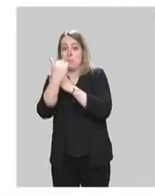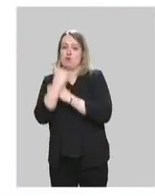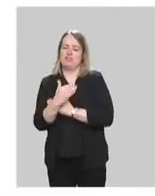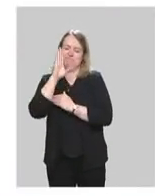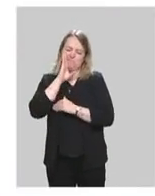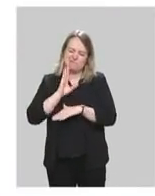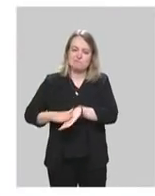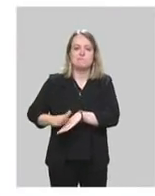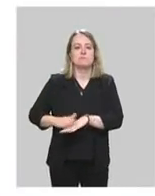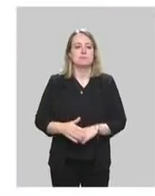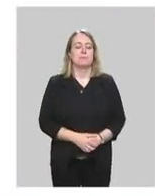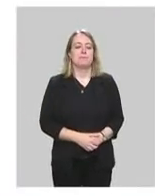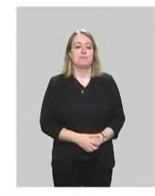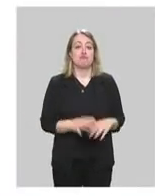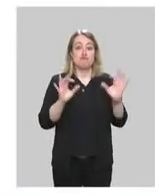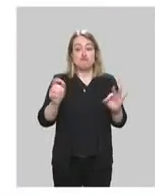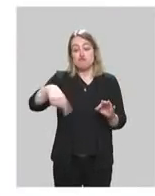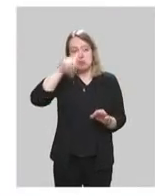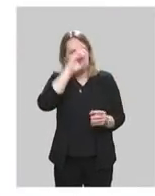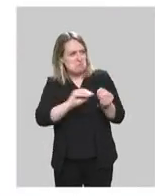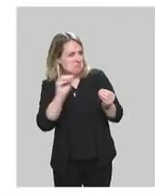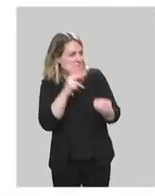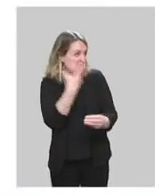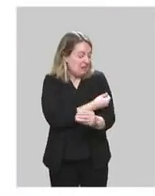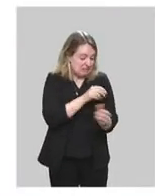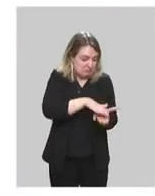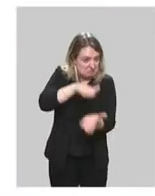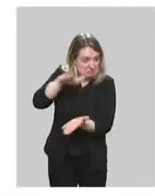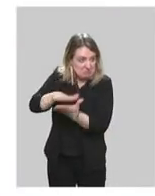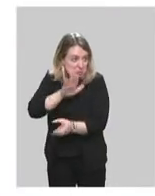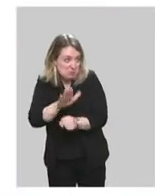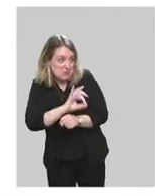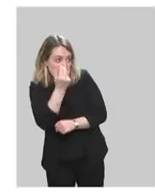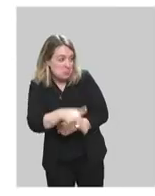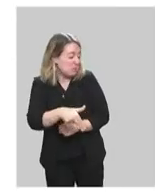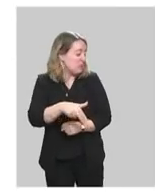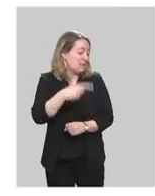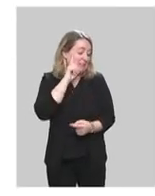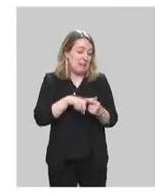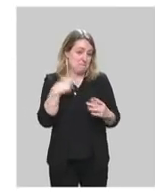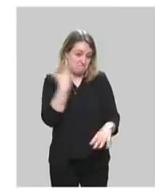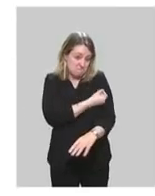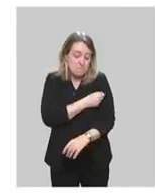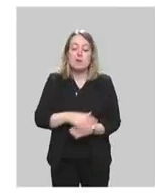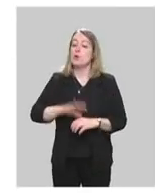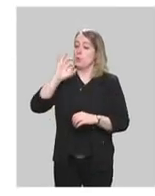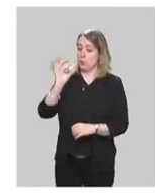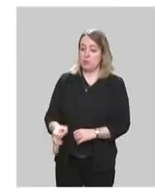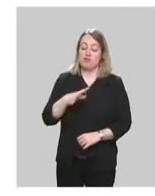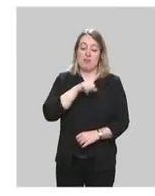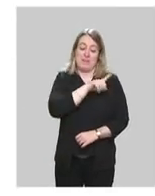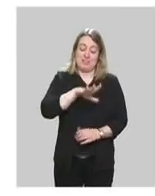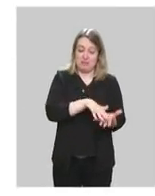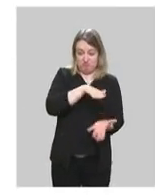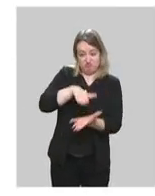qui peut se poser, c'est est-ce que nous avons suffisamment de vaccins pour vacciner ces 19 millions de Français? Eh bien oui, nous avons suffisamment de vaccins. Plus de 25